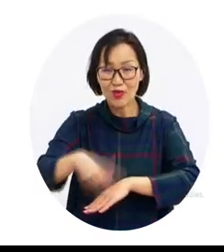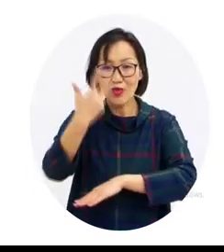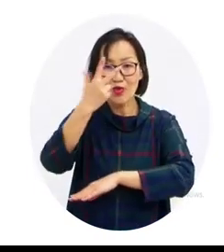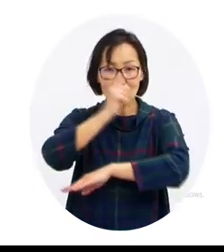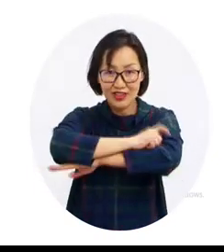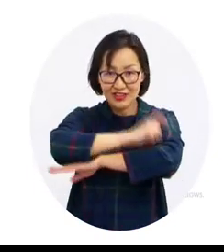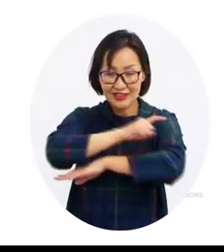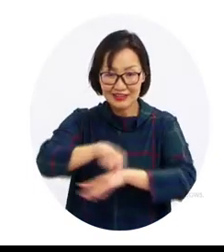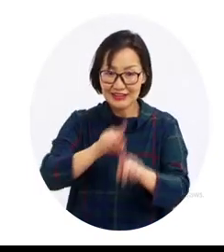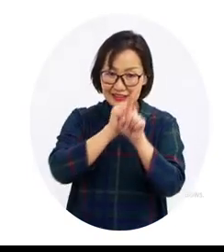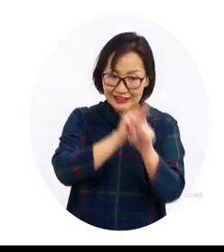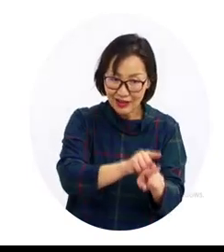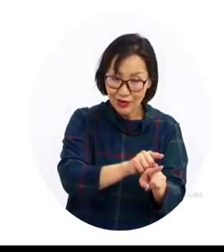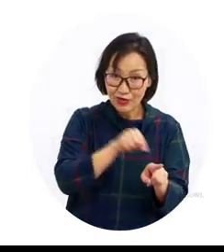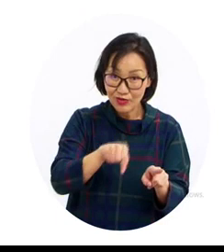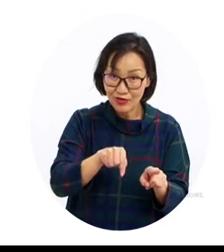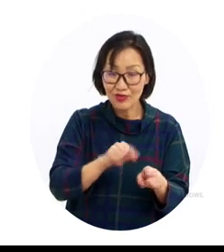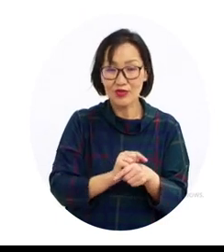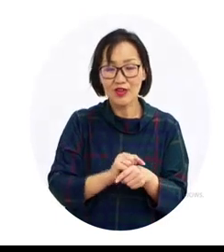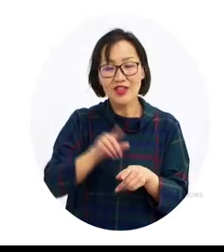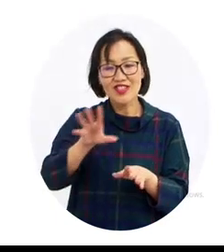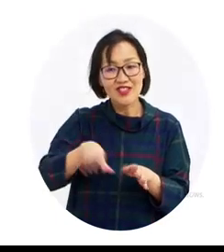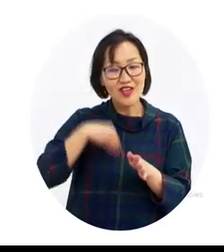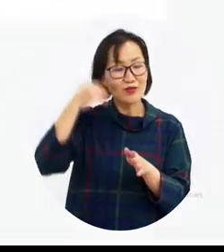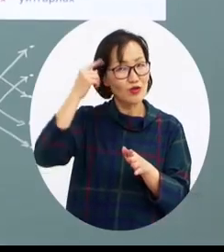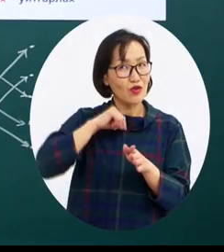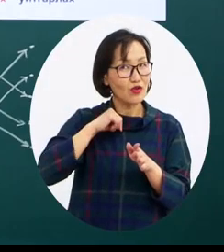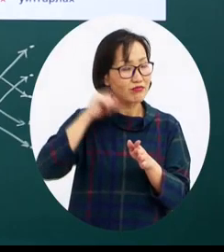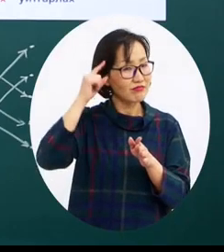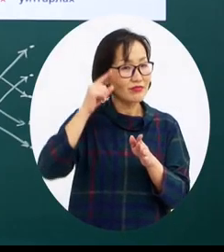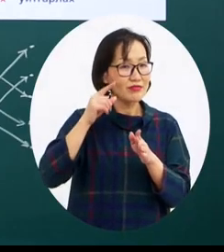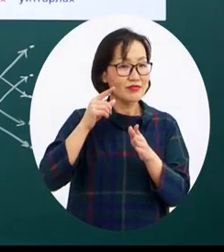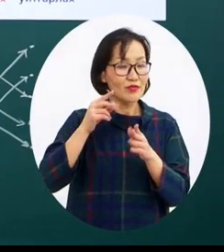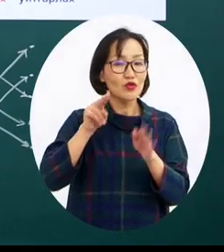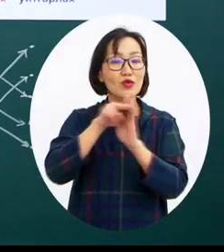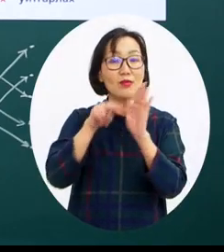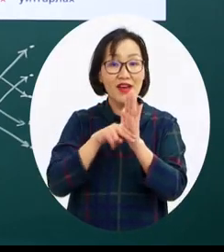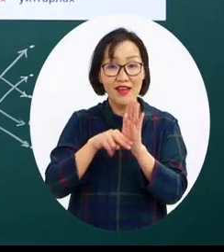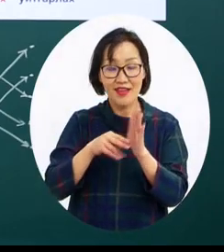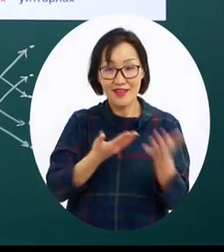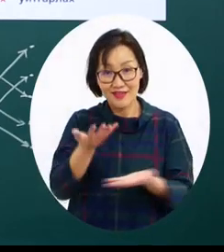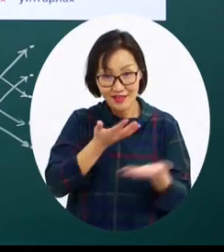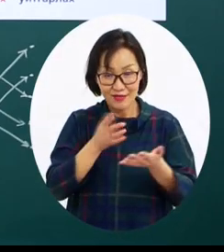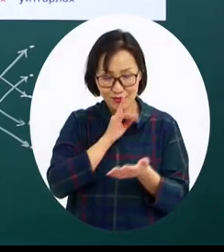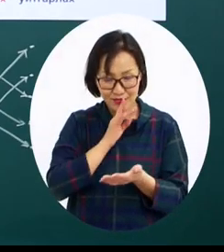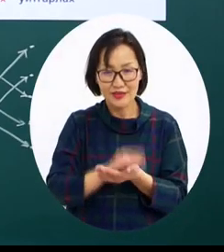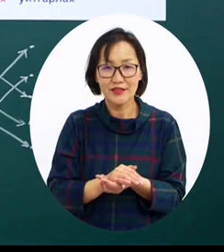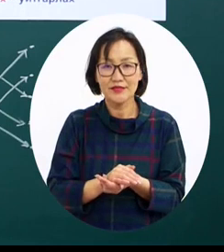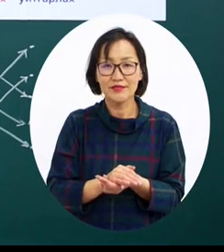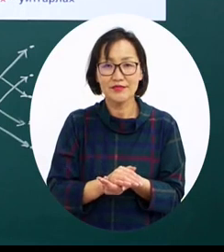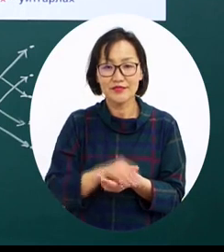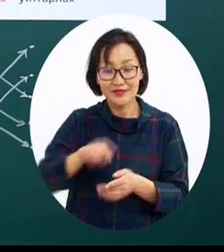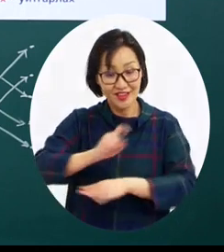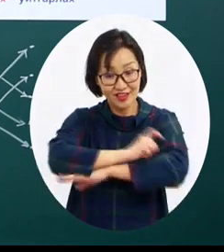хичээлийнхээ дагуу сонсголын цээжиг хийх байгаа. Ингээд цээжгийнхээ дагуу цөмөрөө дөрмөө ярилцсна. Тэгэхээр